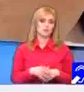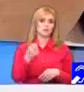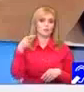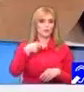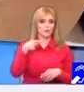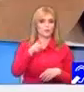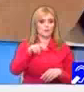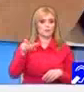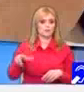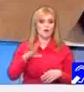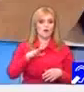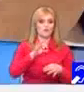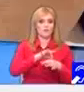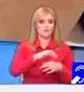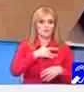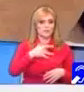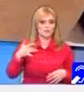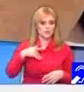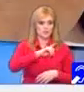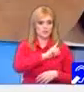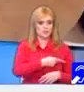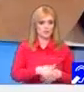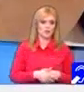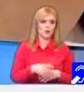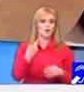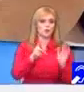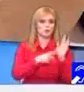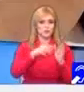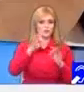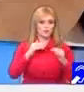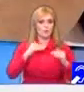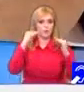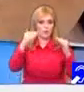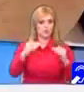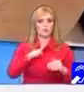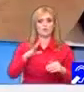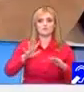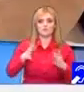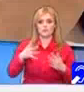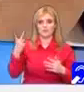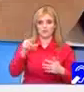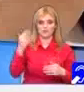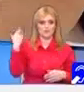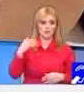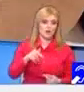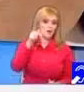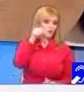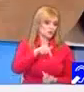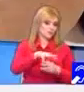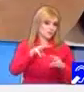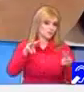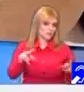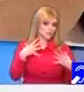de persoane au făcut infecții respiratorii acute, cu 26% mai multe față de acum două săptămâni. Însă, potrivit